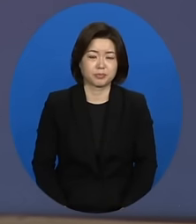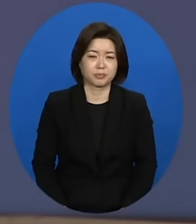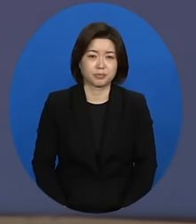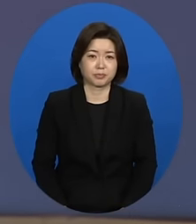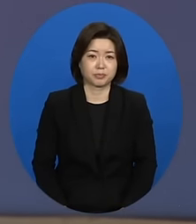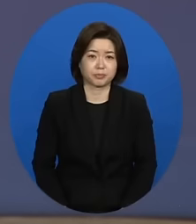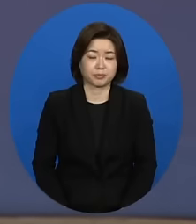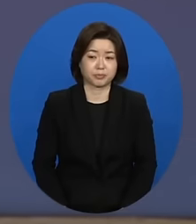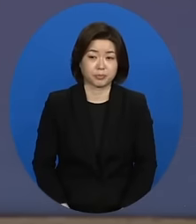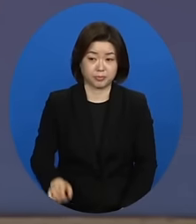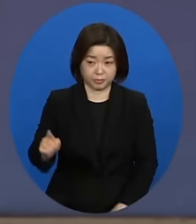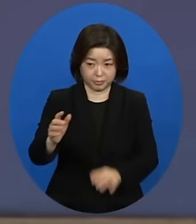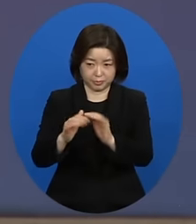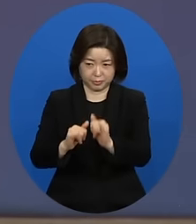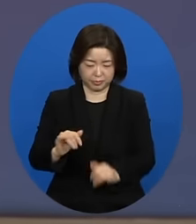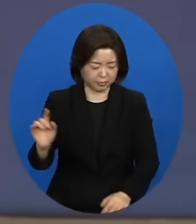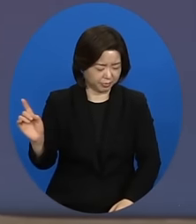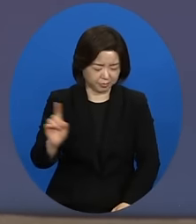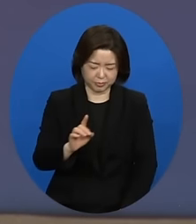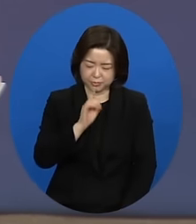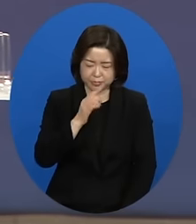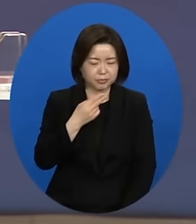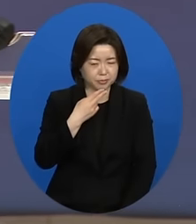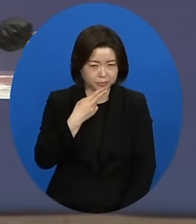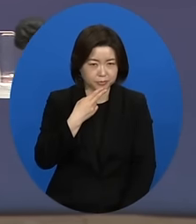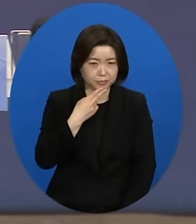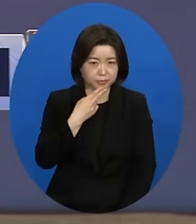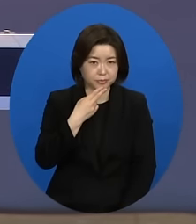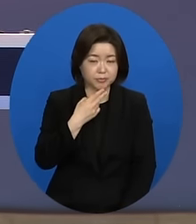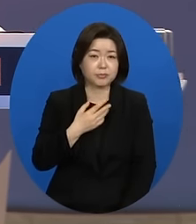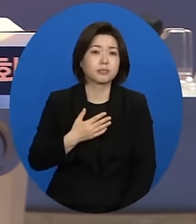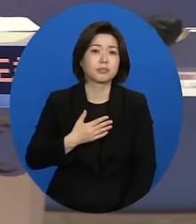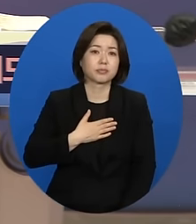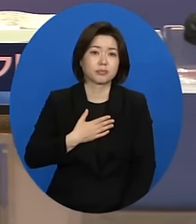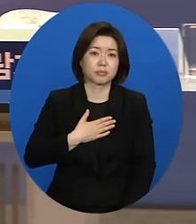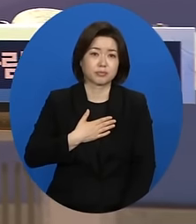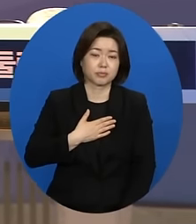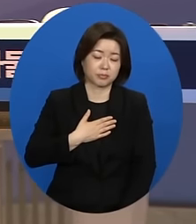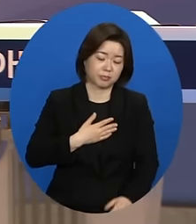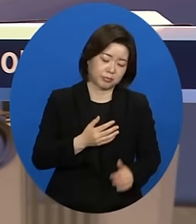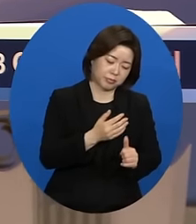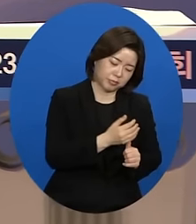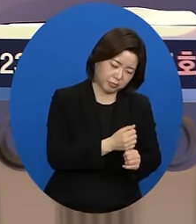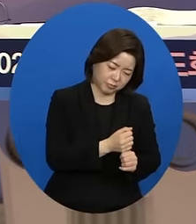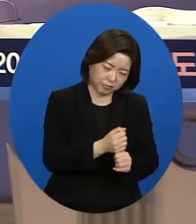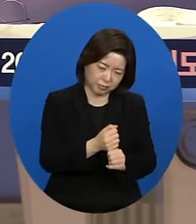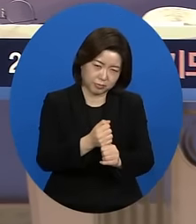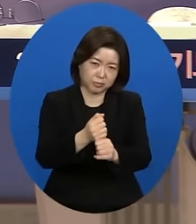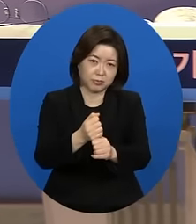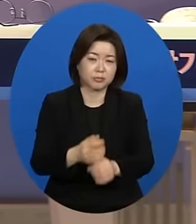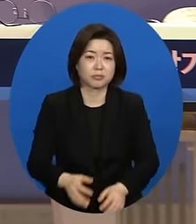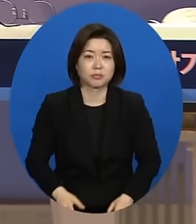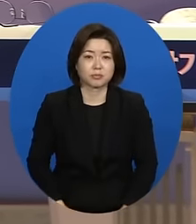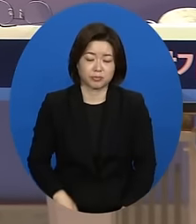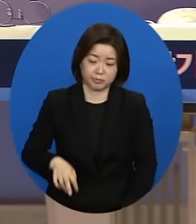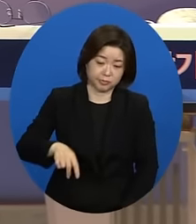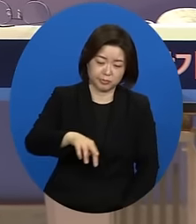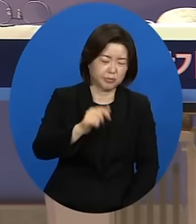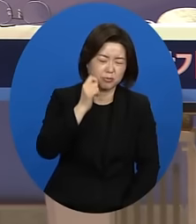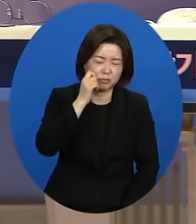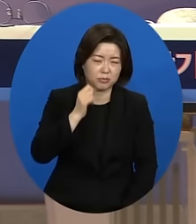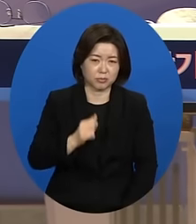그 사람은 아무 말도 안 했고 저는 끌려 올라가서 저 걸을 수